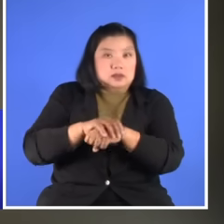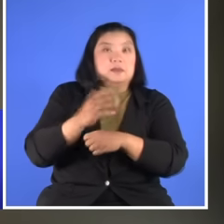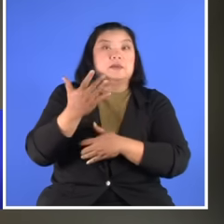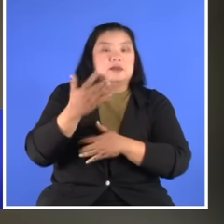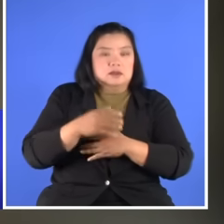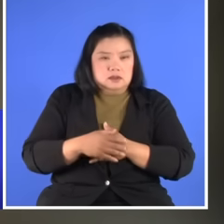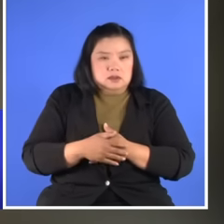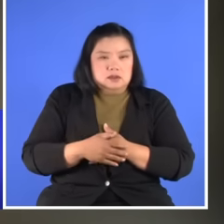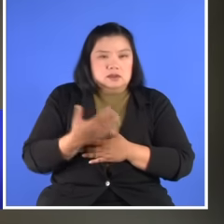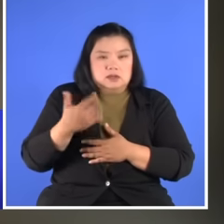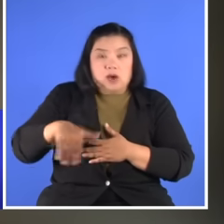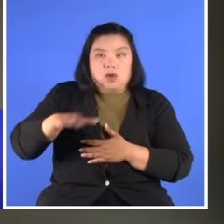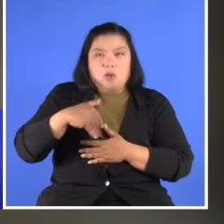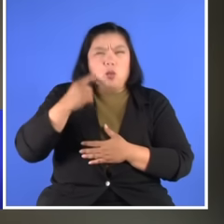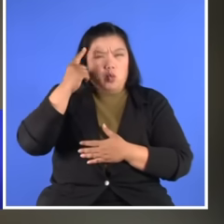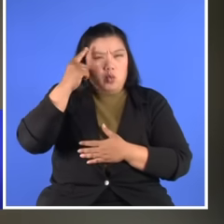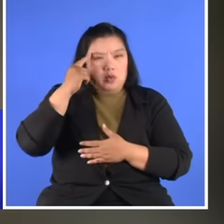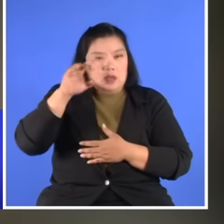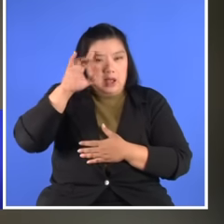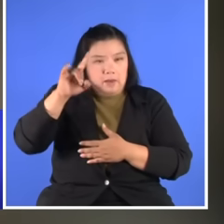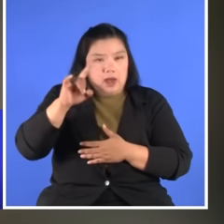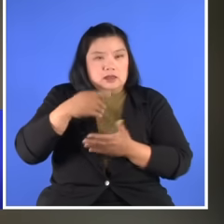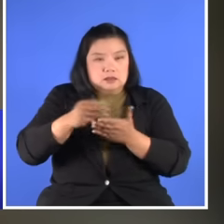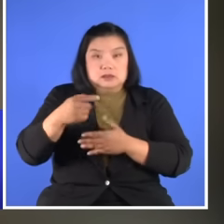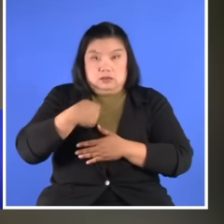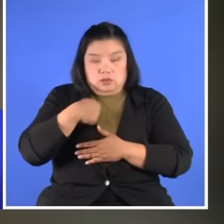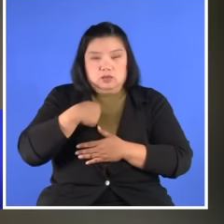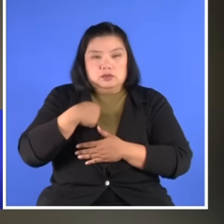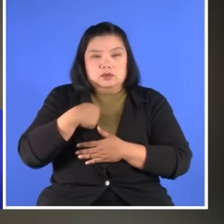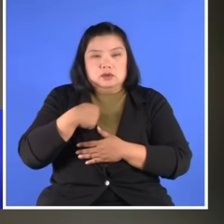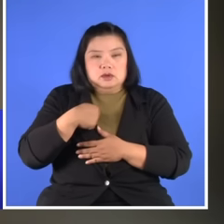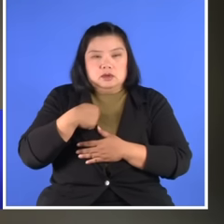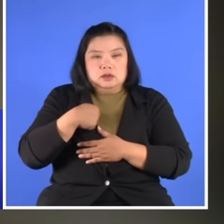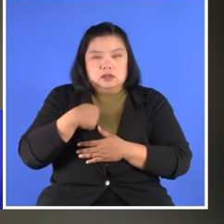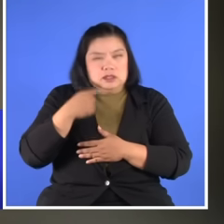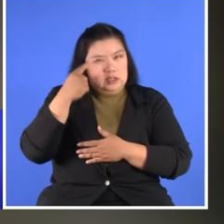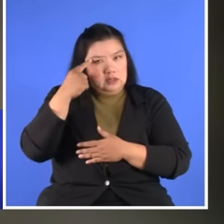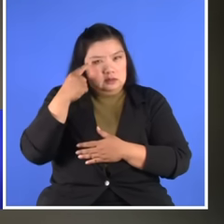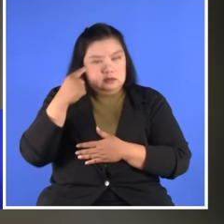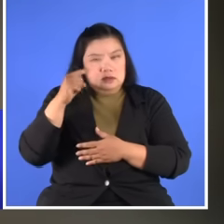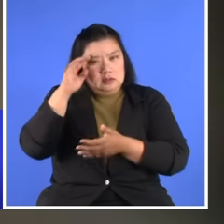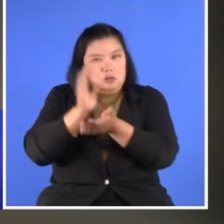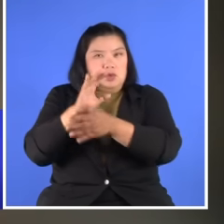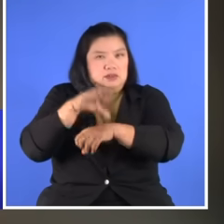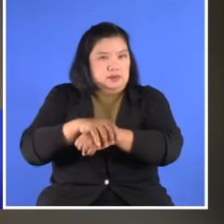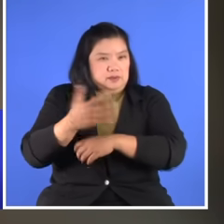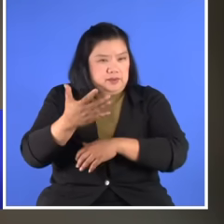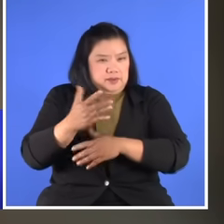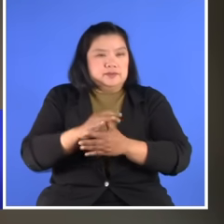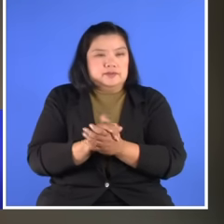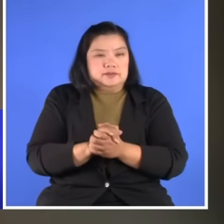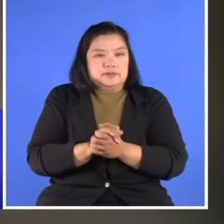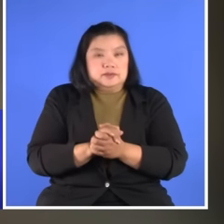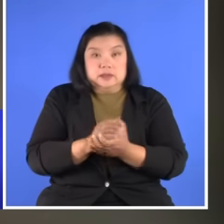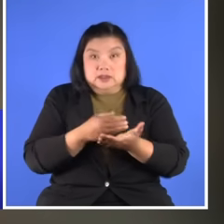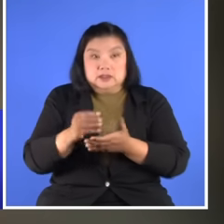ที่รู้จักในหมู่ของนักเสพด้วยกันหากมาซื้อยาบ้ากับผมนี่นะฮะจะมีความปลอดภัยไงบอกแบบนี้ฮะหากมาซื้อยาบ้า